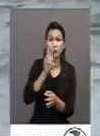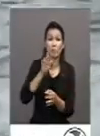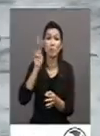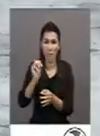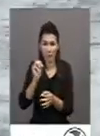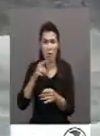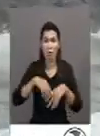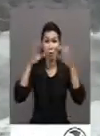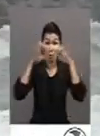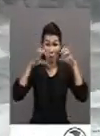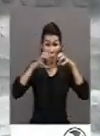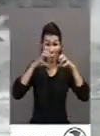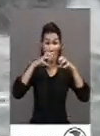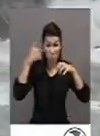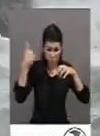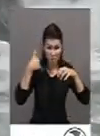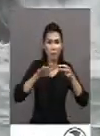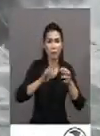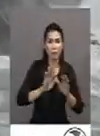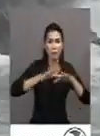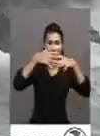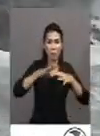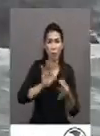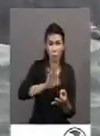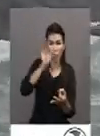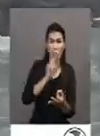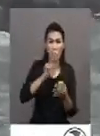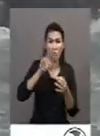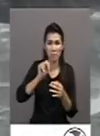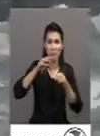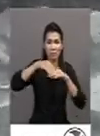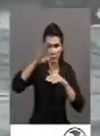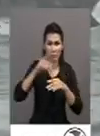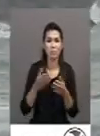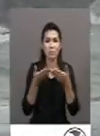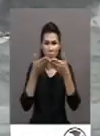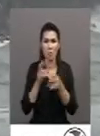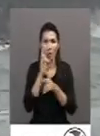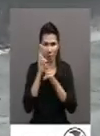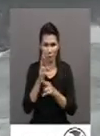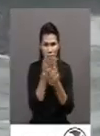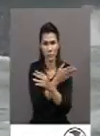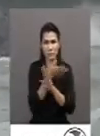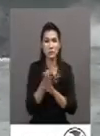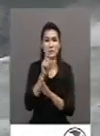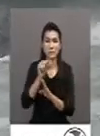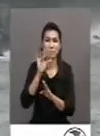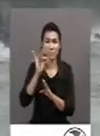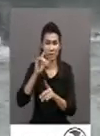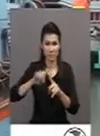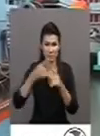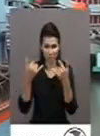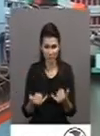บริเวณที่มีฝนฟ้าคะนองคลื่นสูงมากกว่า2เมตรนะครับขอให้ชาวเรือเดินเรือด้วยความระมัดระวังไปจนถึงวันที่28พฤศจิกายน